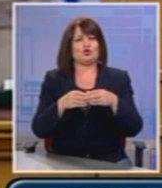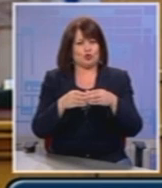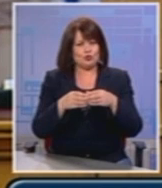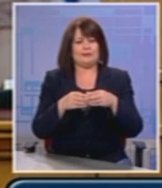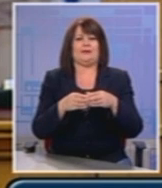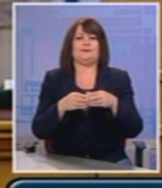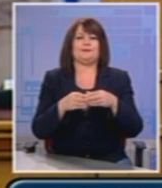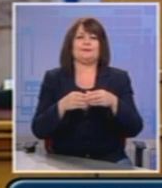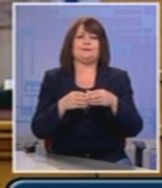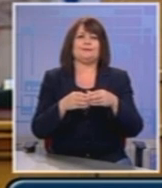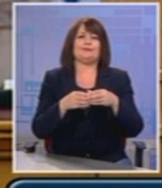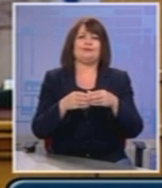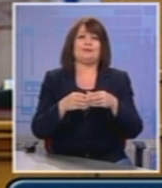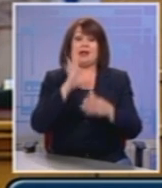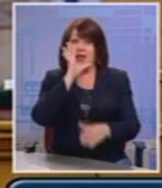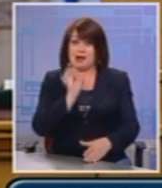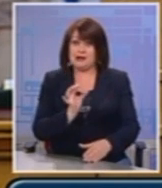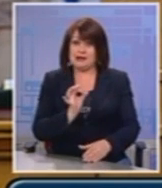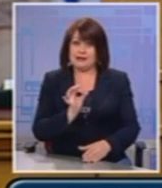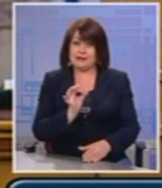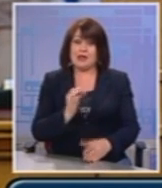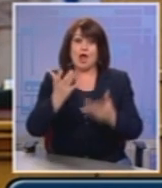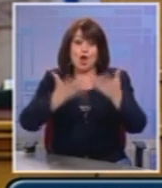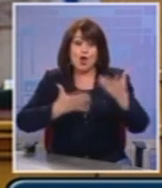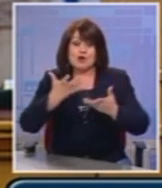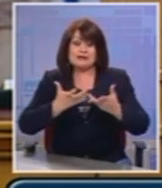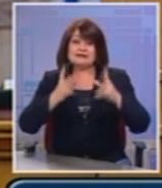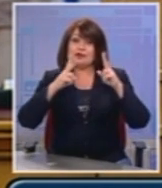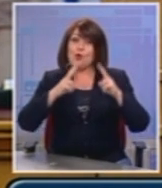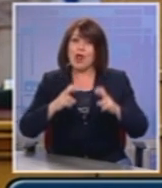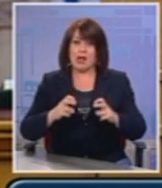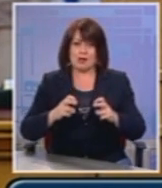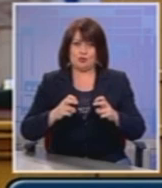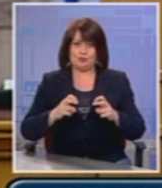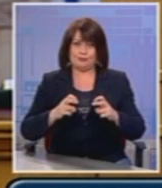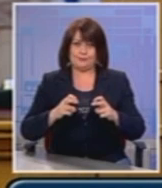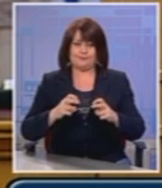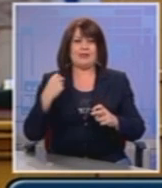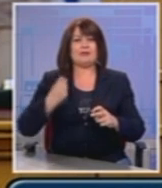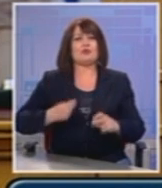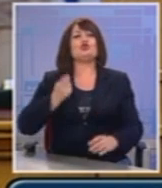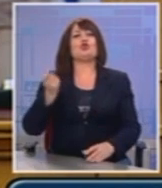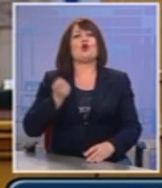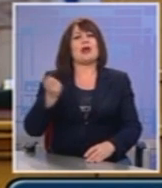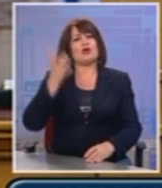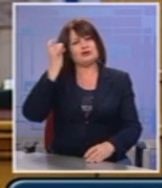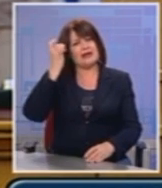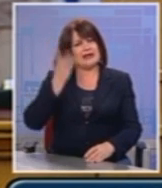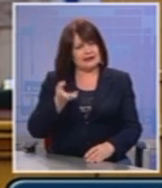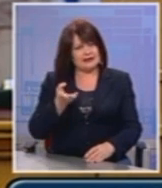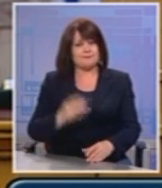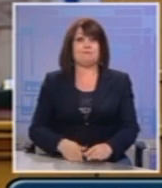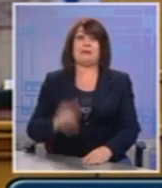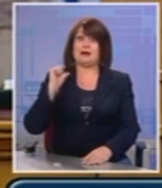για την αλήθεια επίσης και το λογιστικό έλεγχο του δημοσίου χρέους στην αργεντίνα